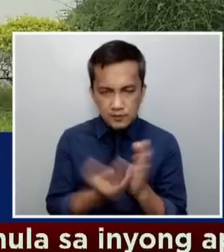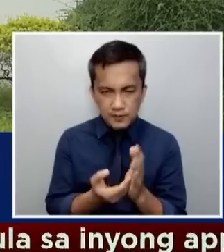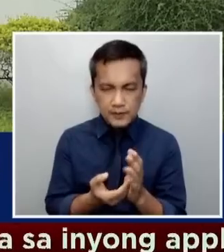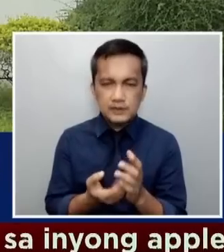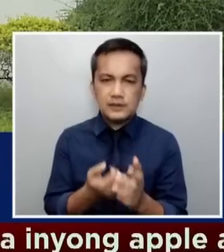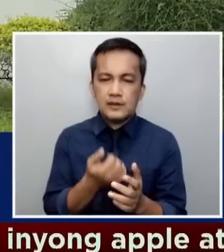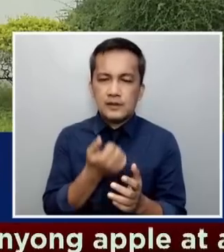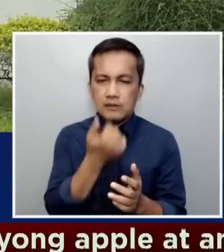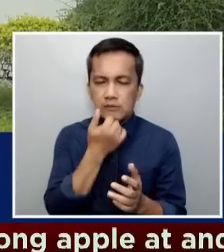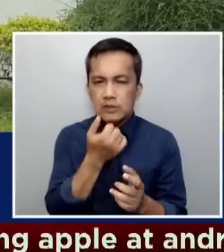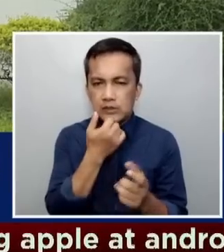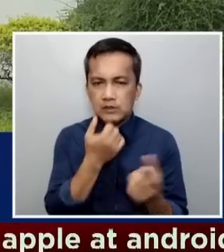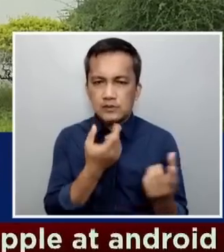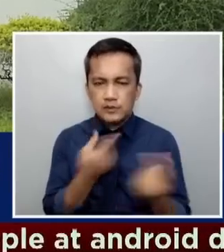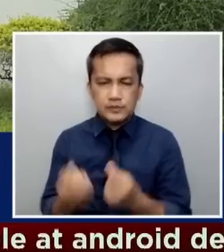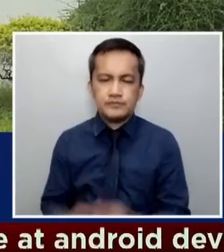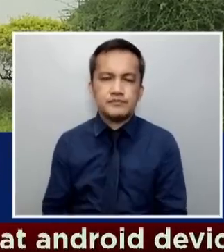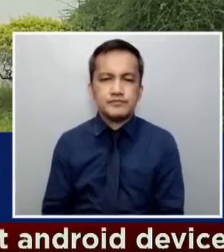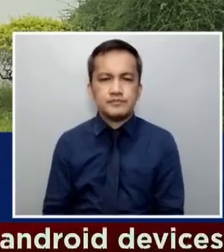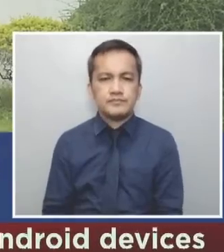mga paglabag.